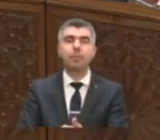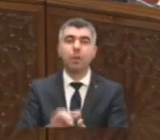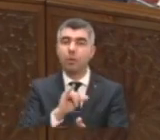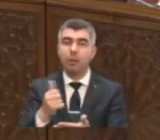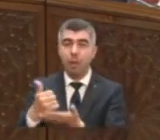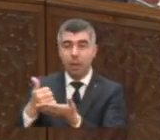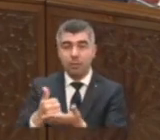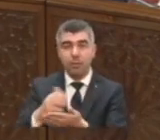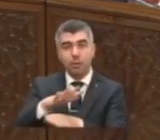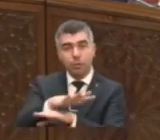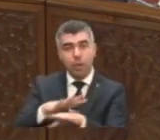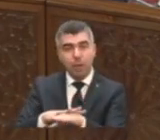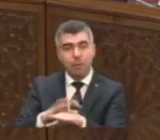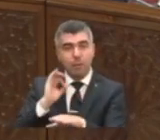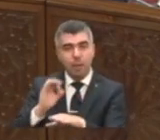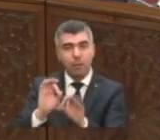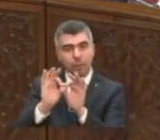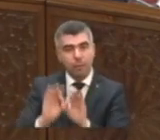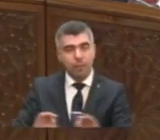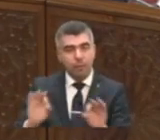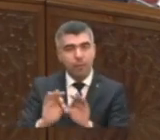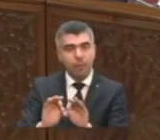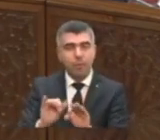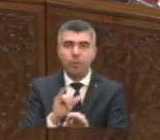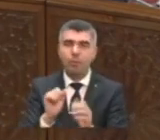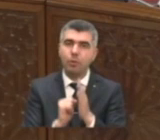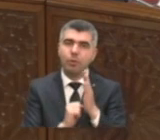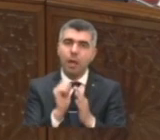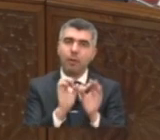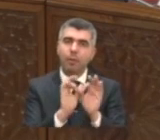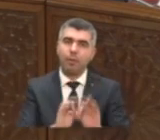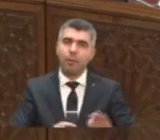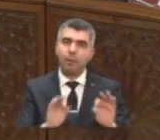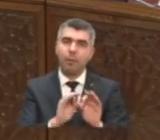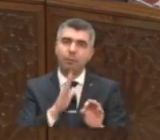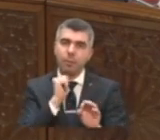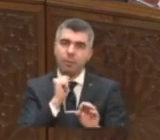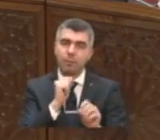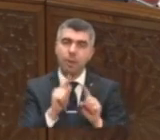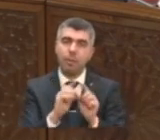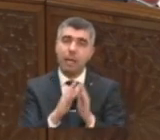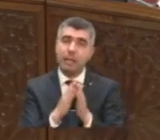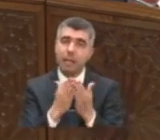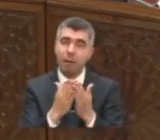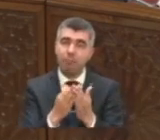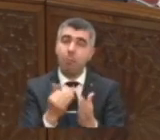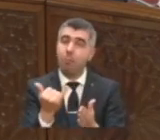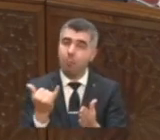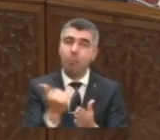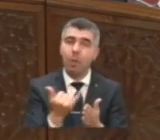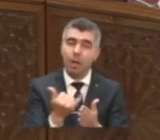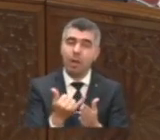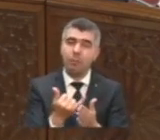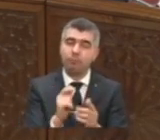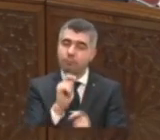مساعده الجهات ما يمكنناش ننجحوا في هذا في هذا في هذا في هذا المجال. حتى الكتاب خصو استثمار، خصو